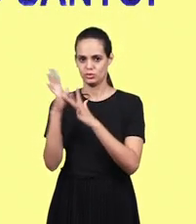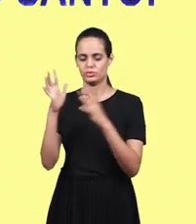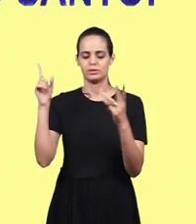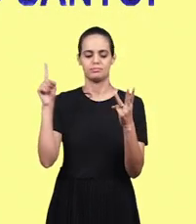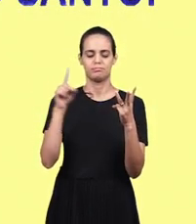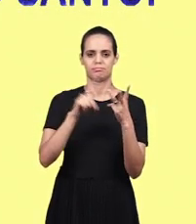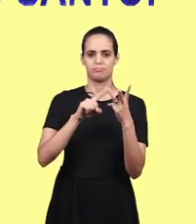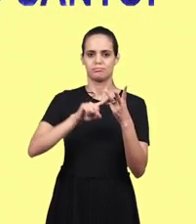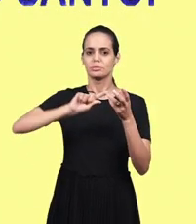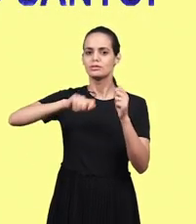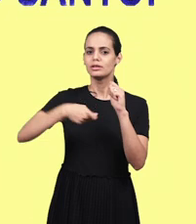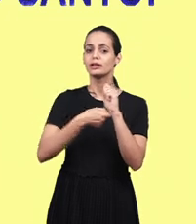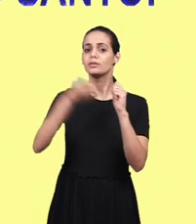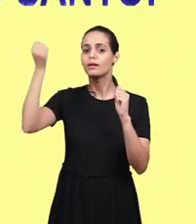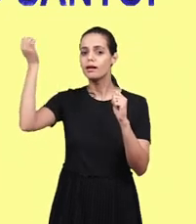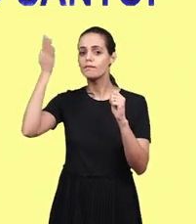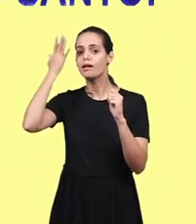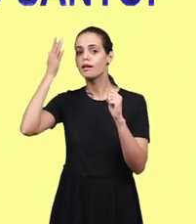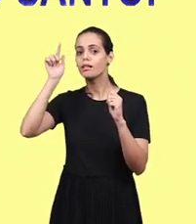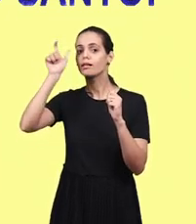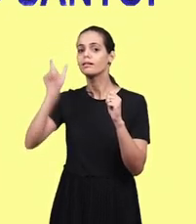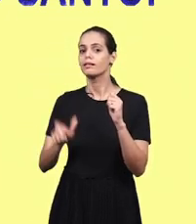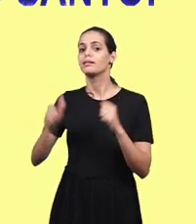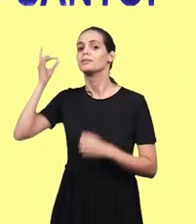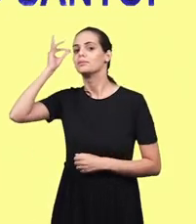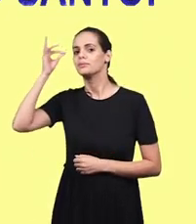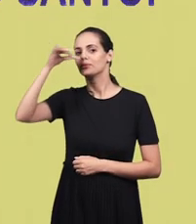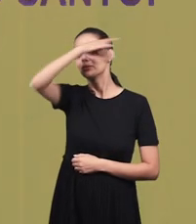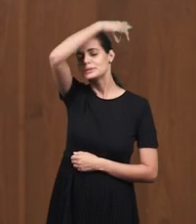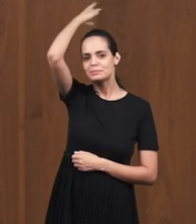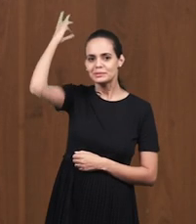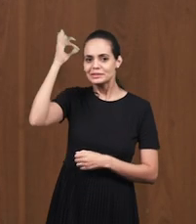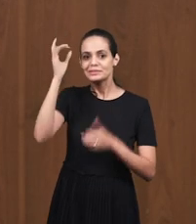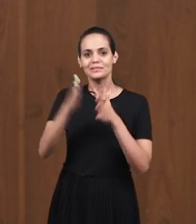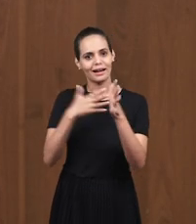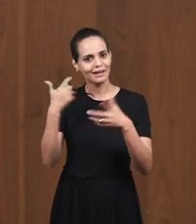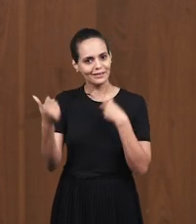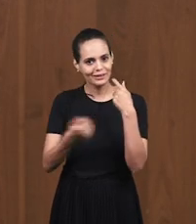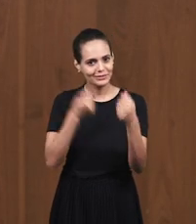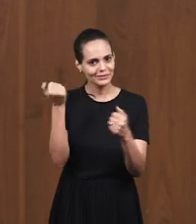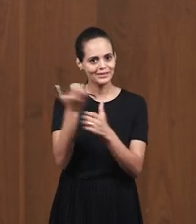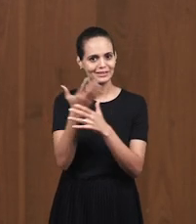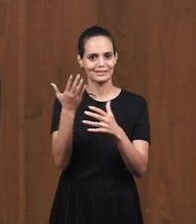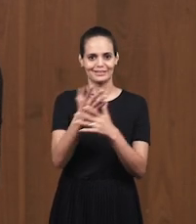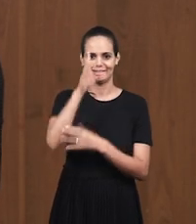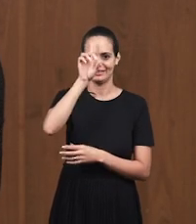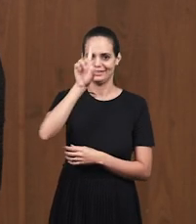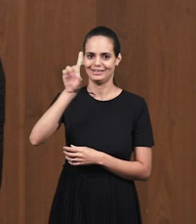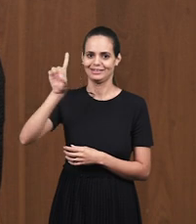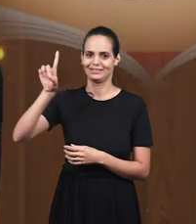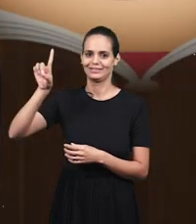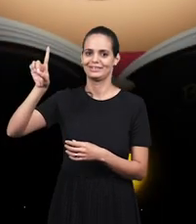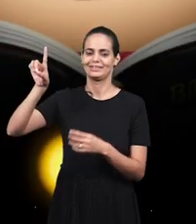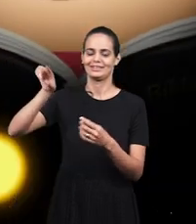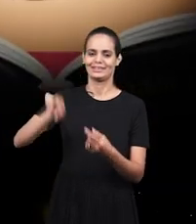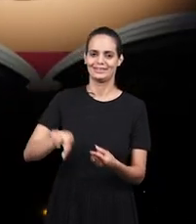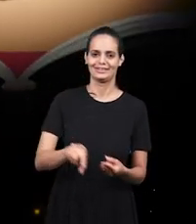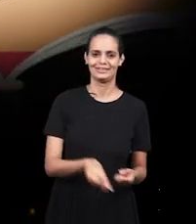нас открывает секреты Слова Божьего – это Дух Святой. Аллилуйя! Слава Богу за это!